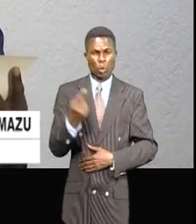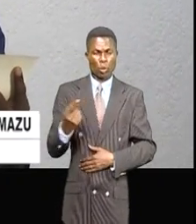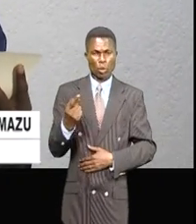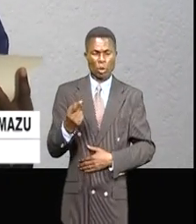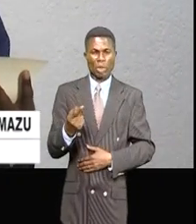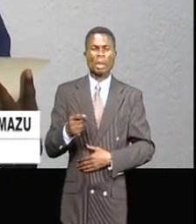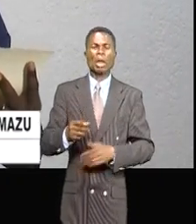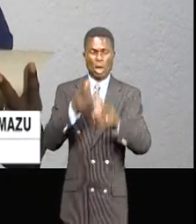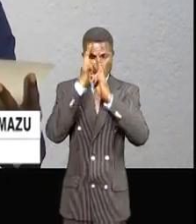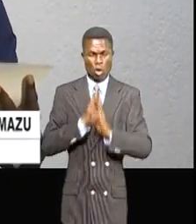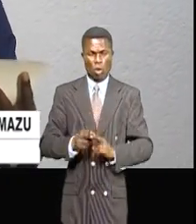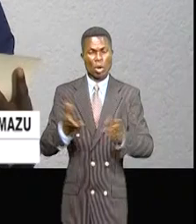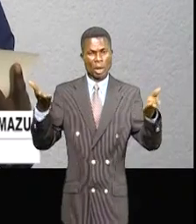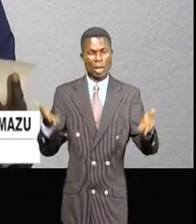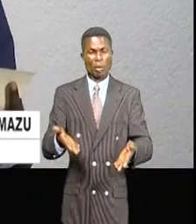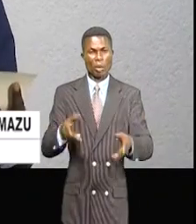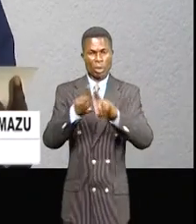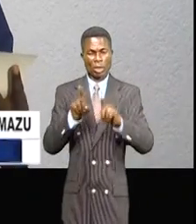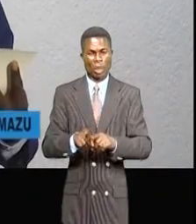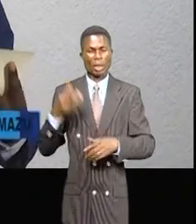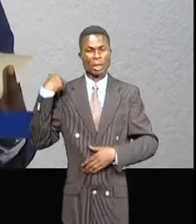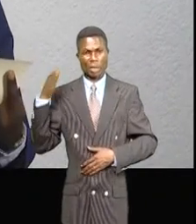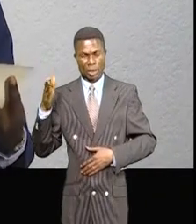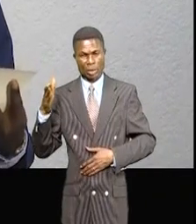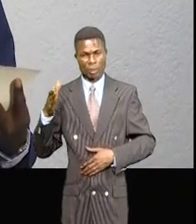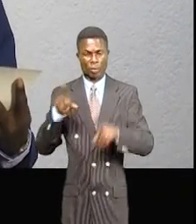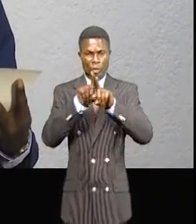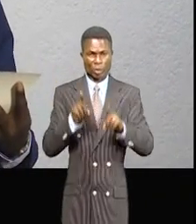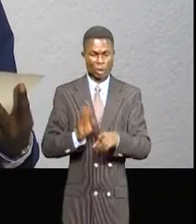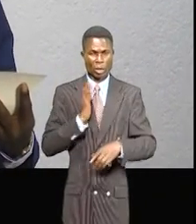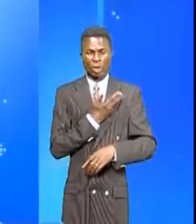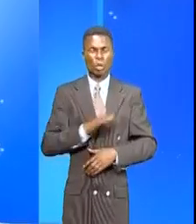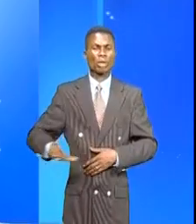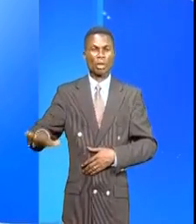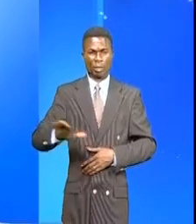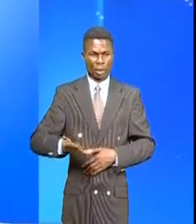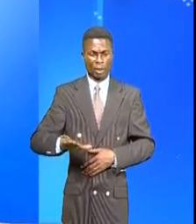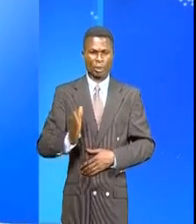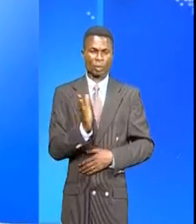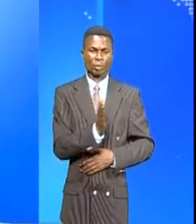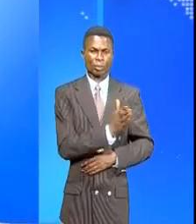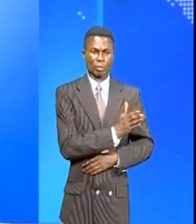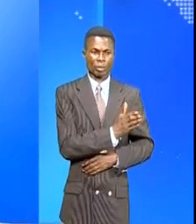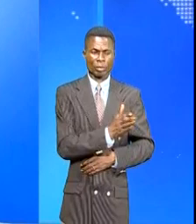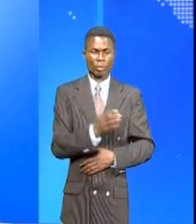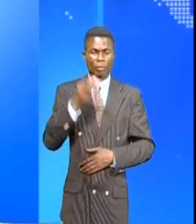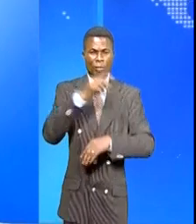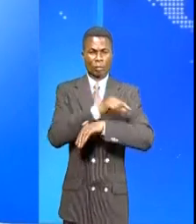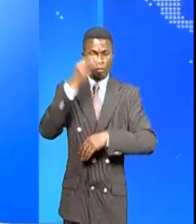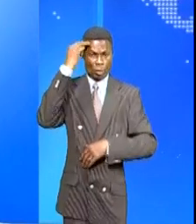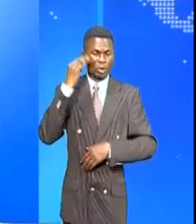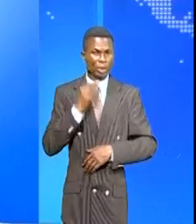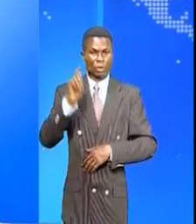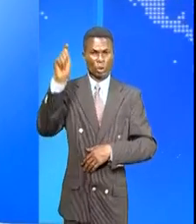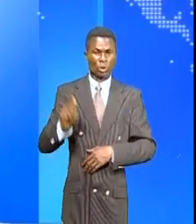l'intégrité et à l'existence même de l'État et de notre nation. Le ministre tunisien